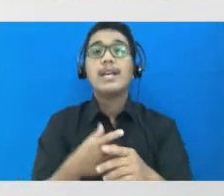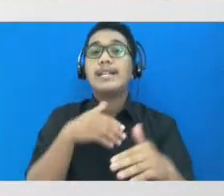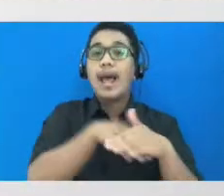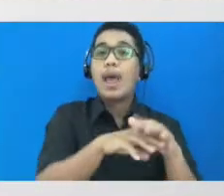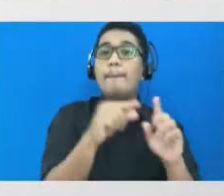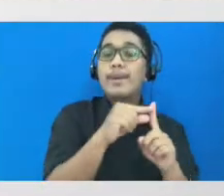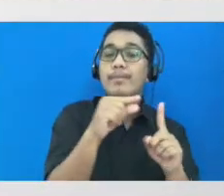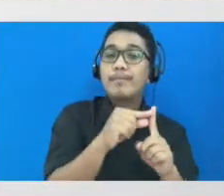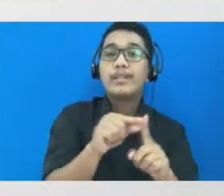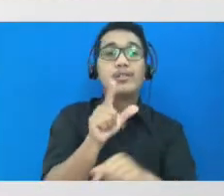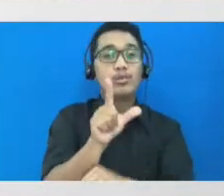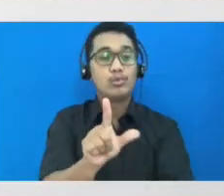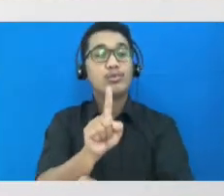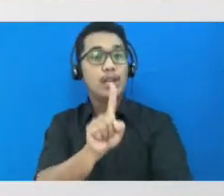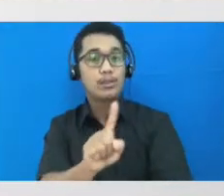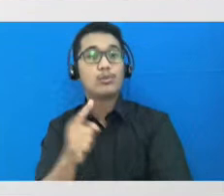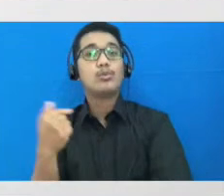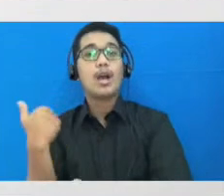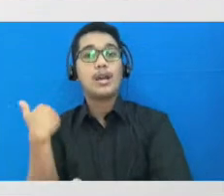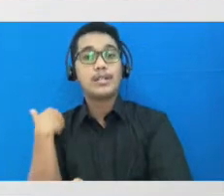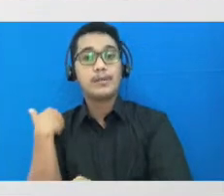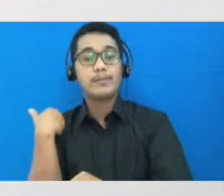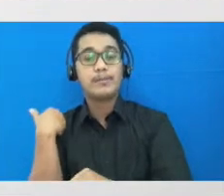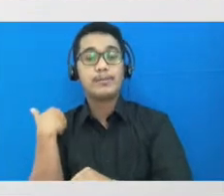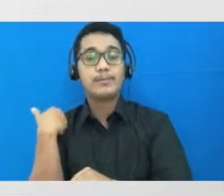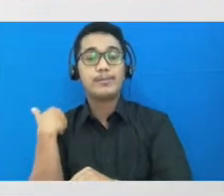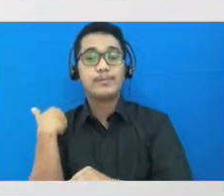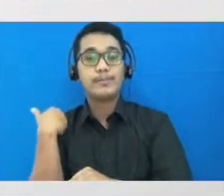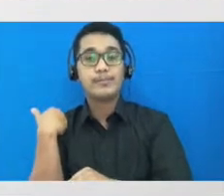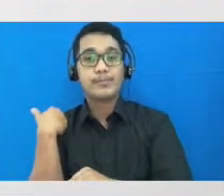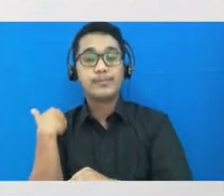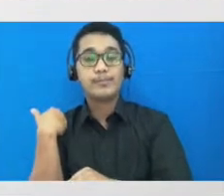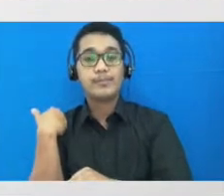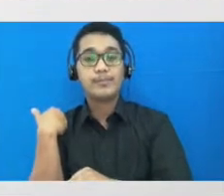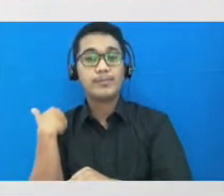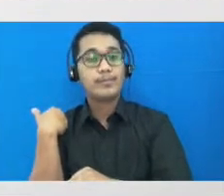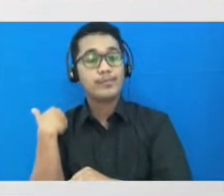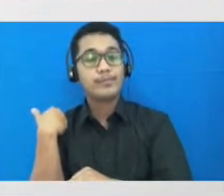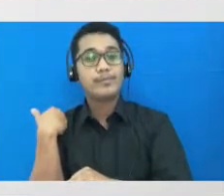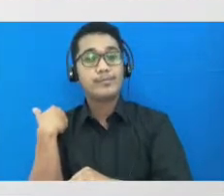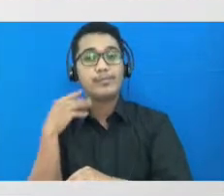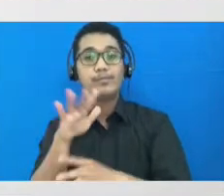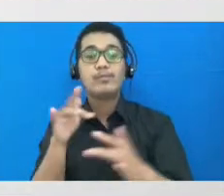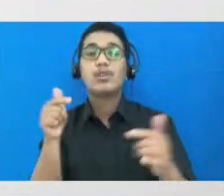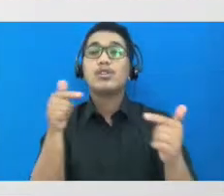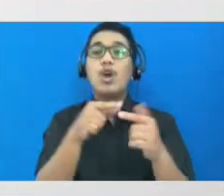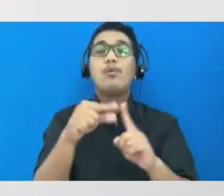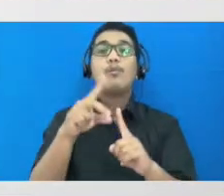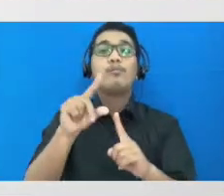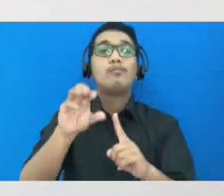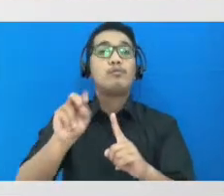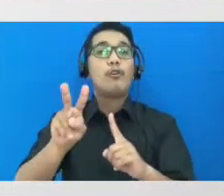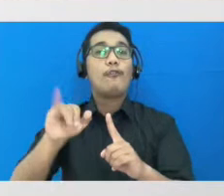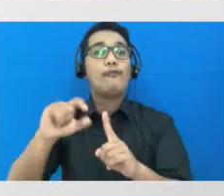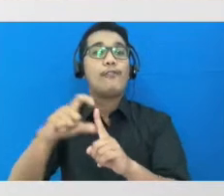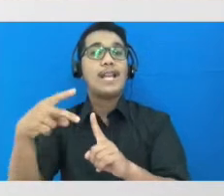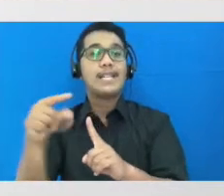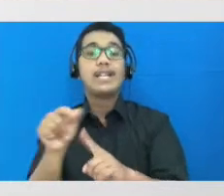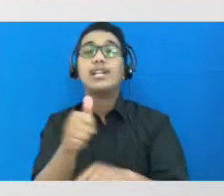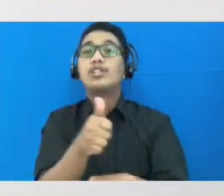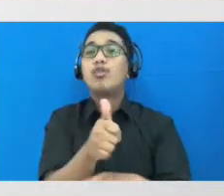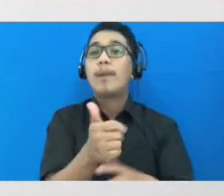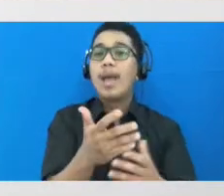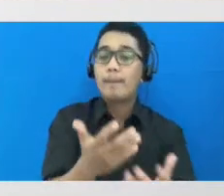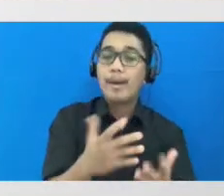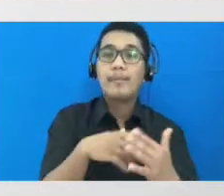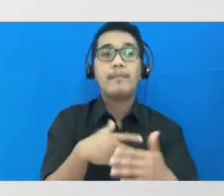dikenal juga, sebenarnya tidak secara spesifik, know your electronic system providers. Supaya setiap